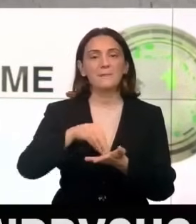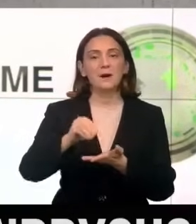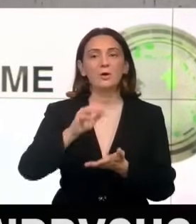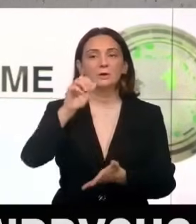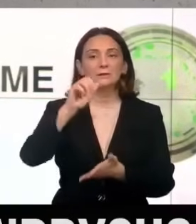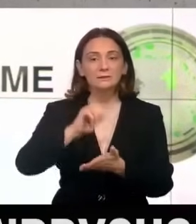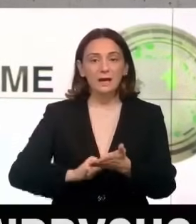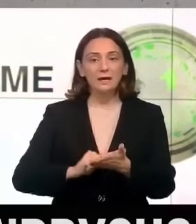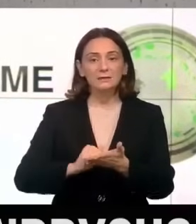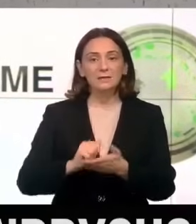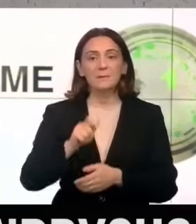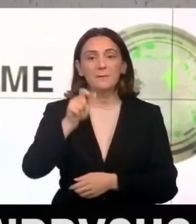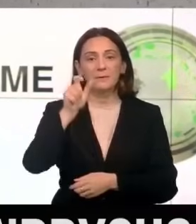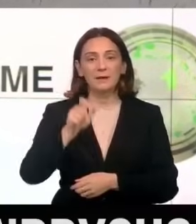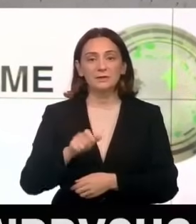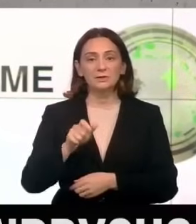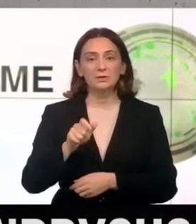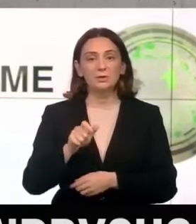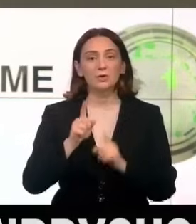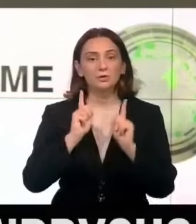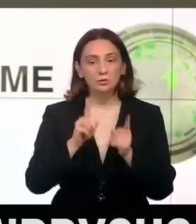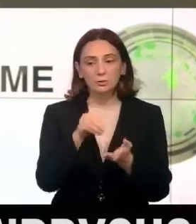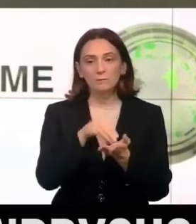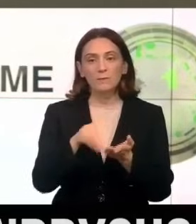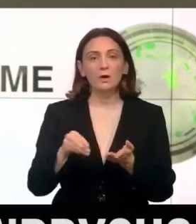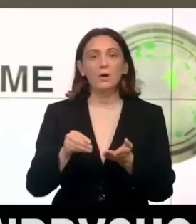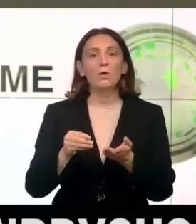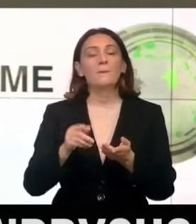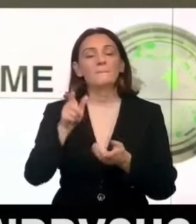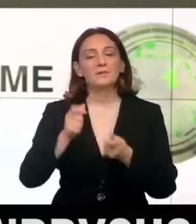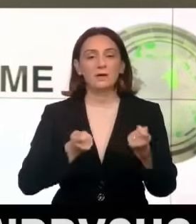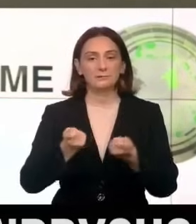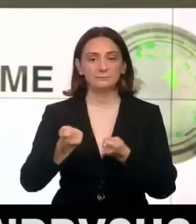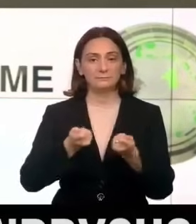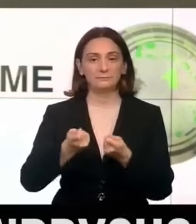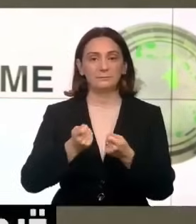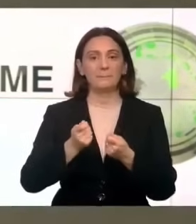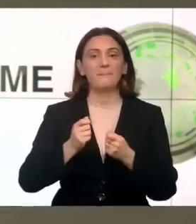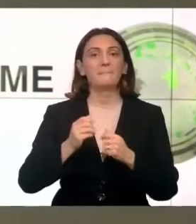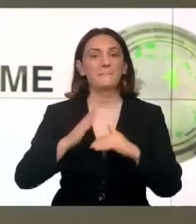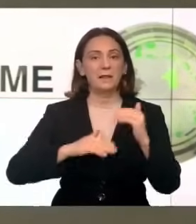duhet i bëjnë banorët administratorit. Fatura do të jenë të detyrueshme.